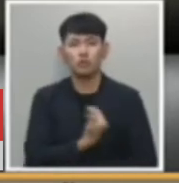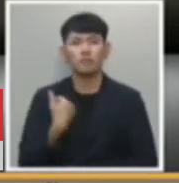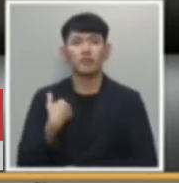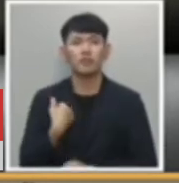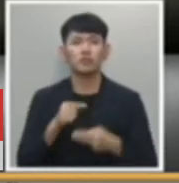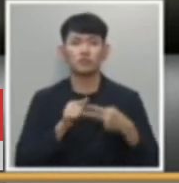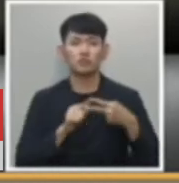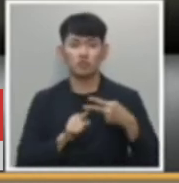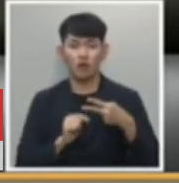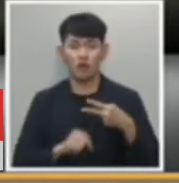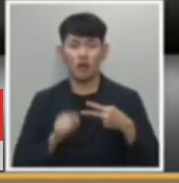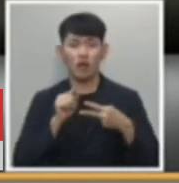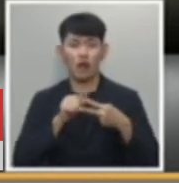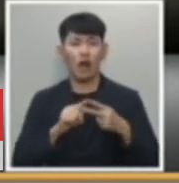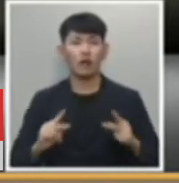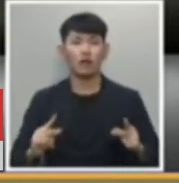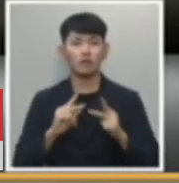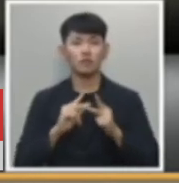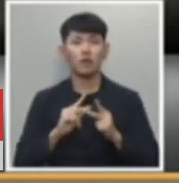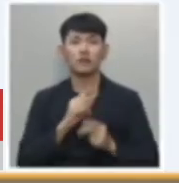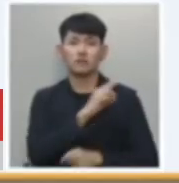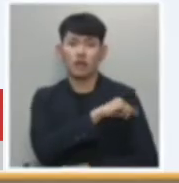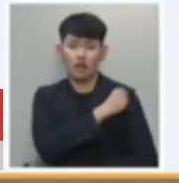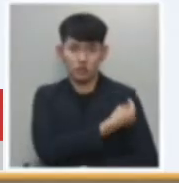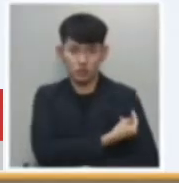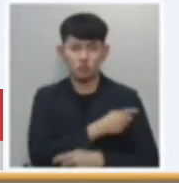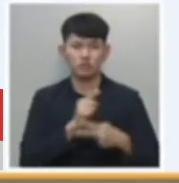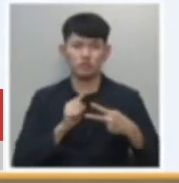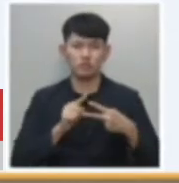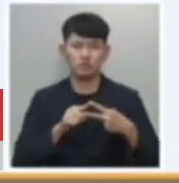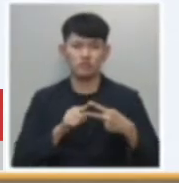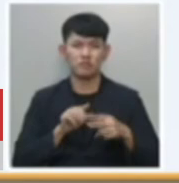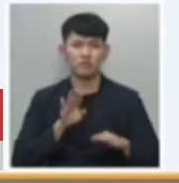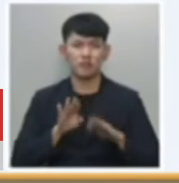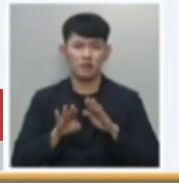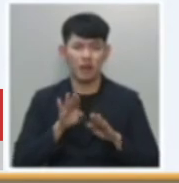บจากกระทรวงสาธารณสุขเองนะครับก็ประมาณ